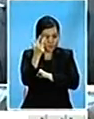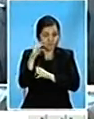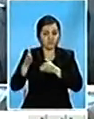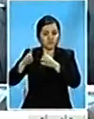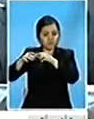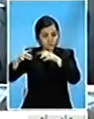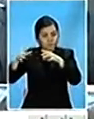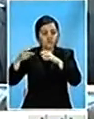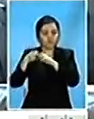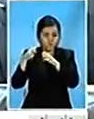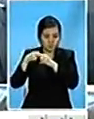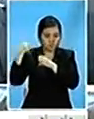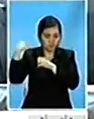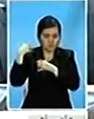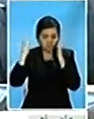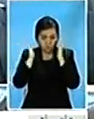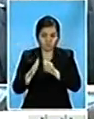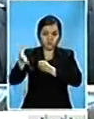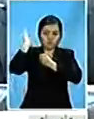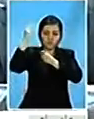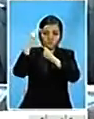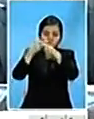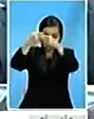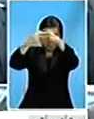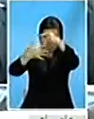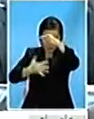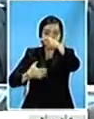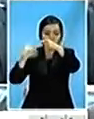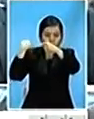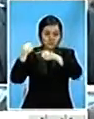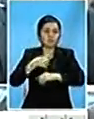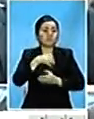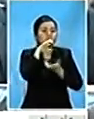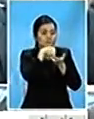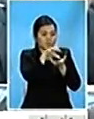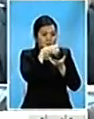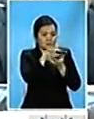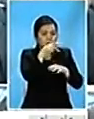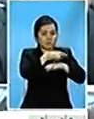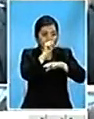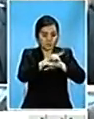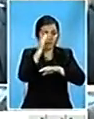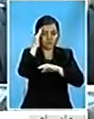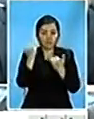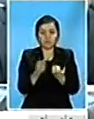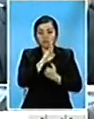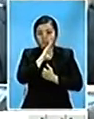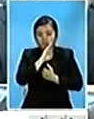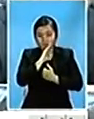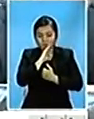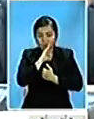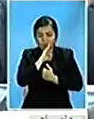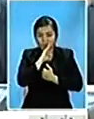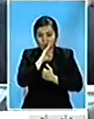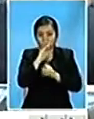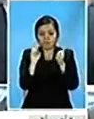จะเป็นปัญหาเพราะว่ามีผู้อภิปรายไว้จำนวนมากเพราะฉะนั้นสิ่งที่อยากกราบเรียนกับท่านประธานก็คือว่าถ้าสมมุติว่าถึงขนา